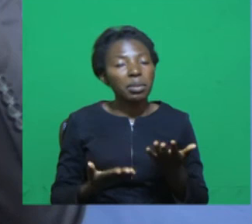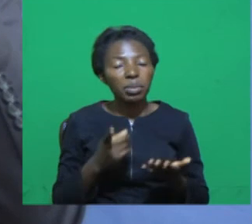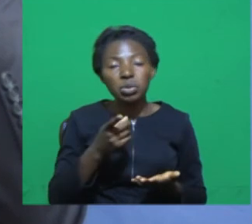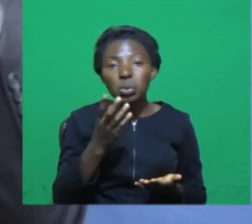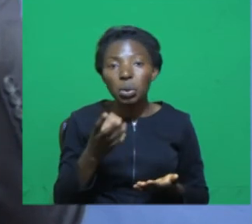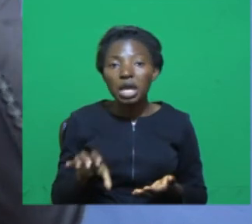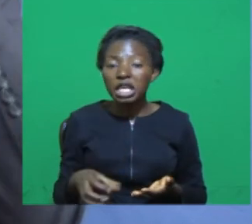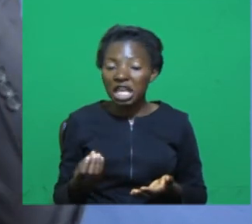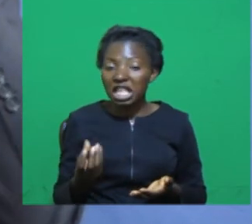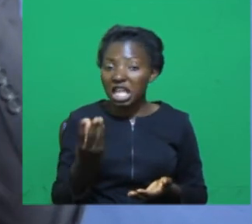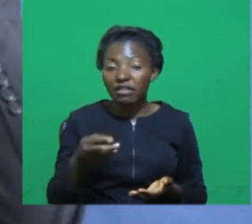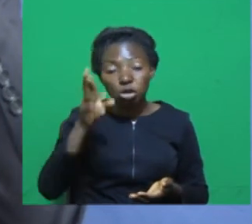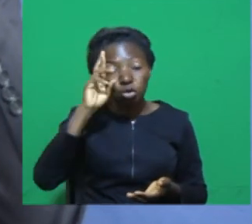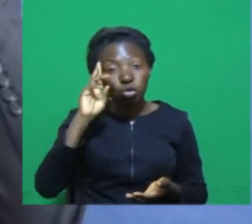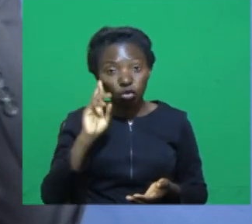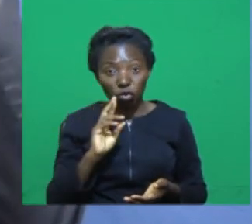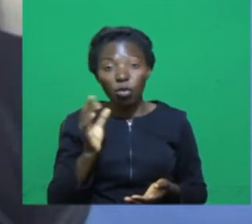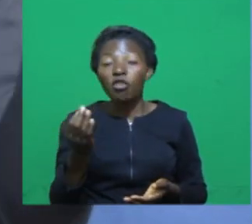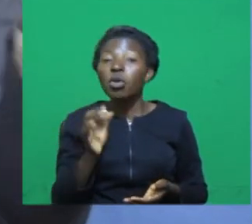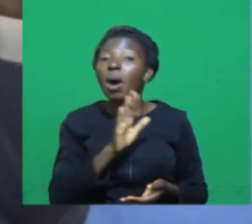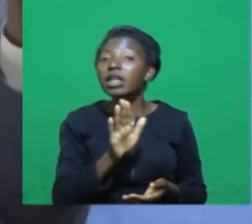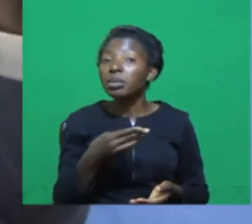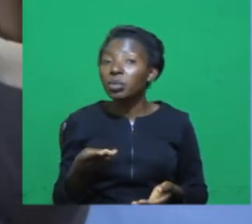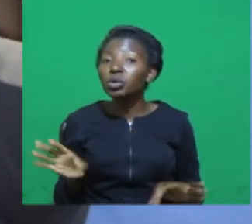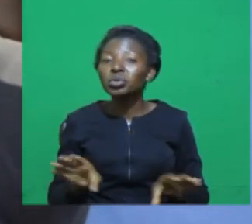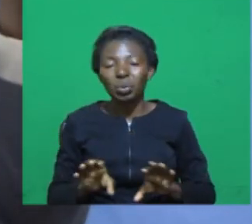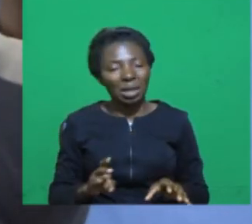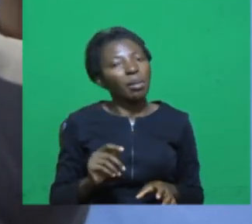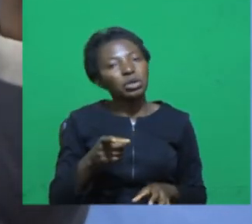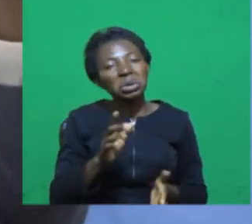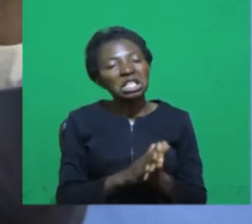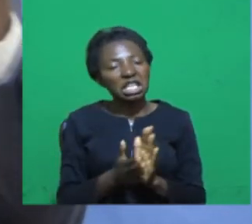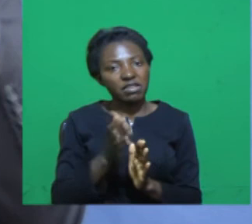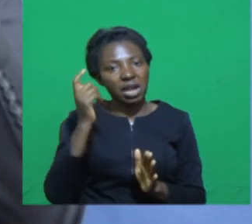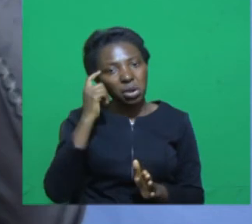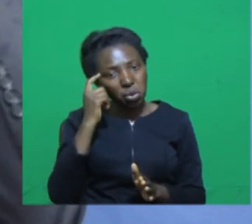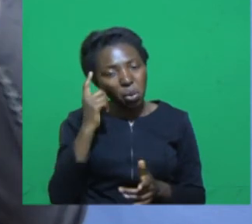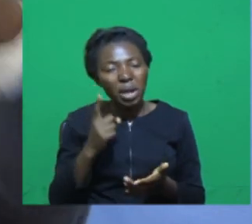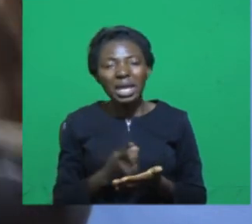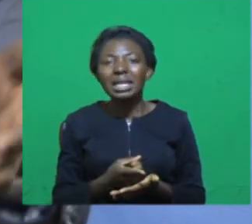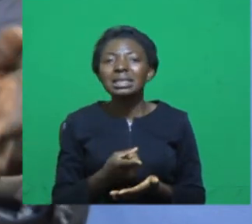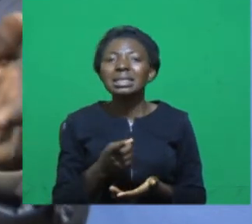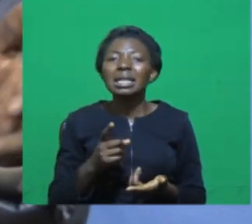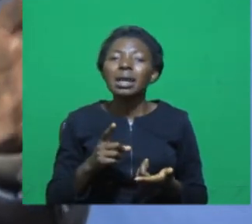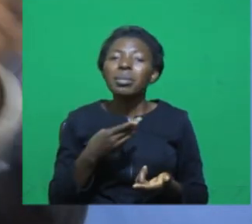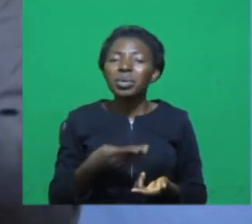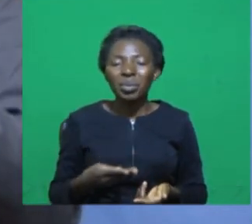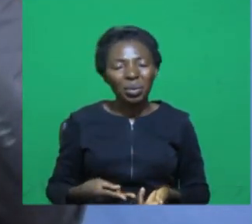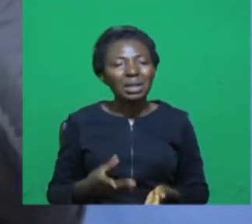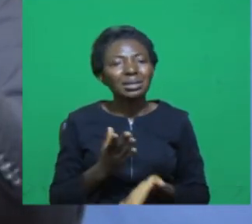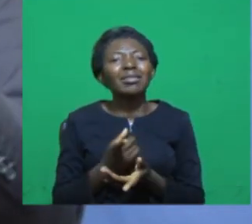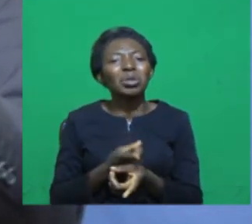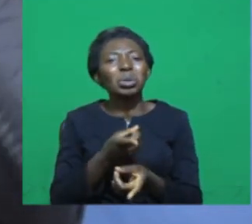kupfeka uniform yekubasa kwevamwe anditi usingazive handiti wazviona wozviitisa target iwo